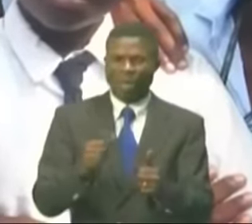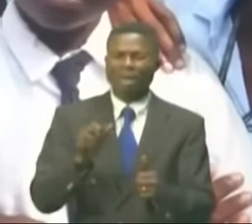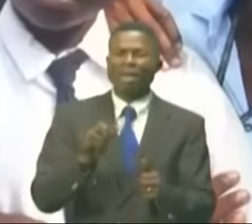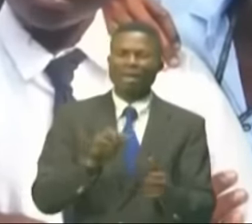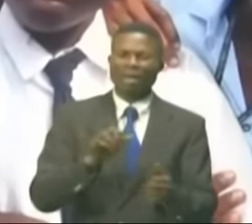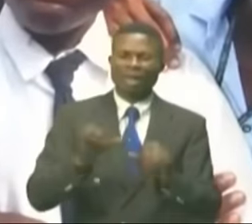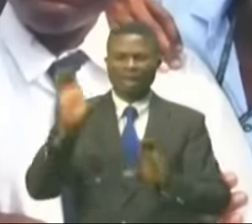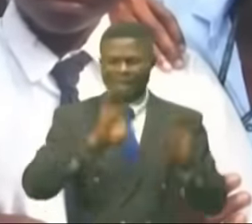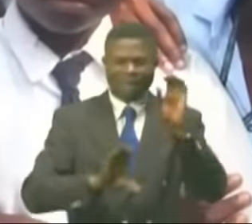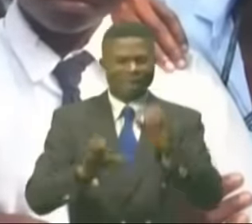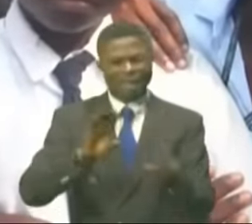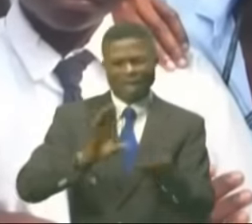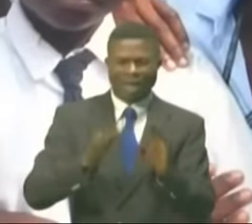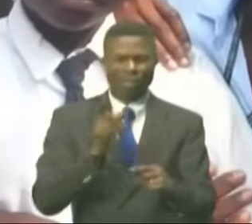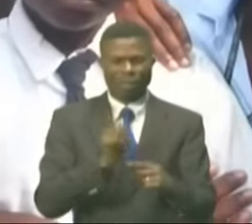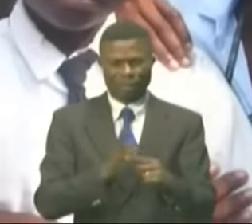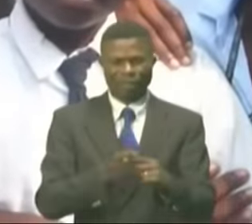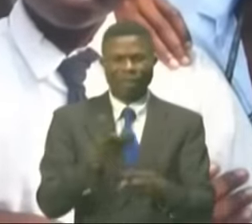difficile.